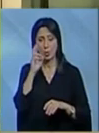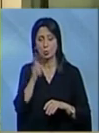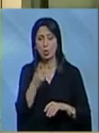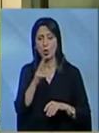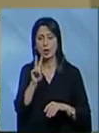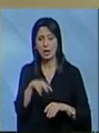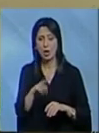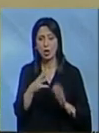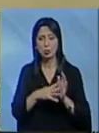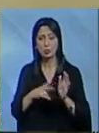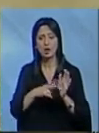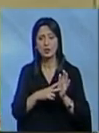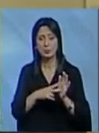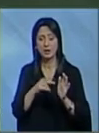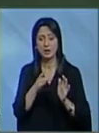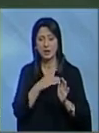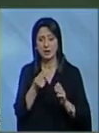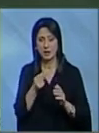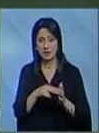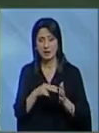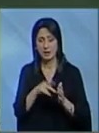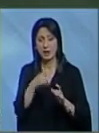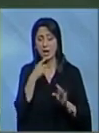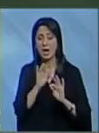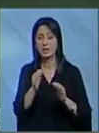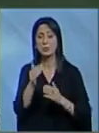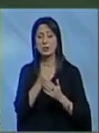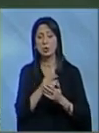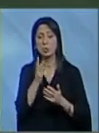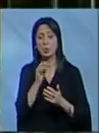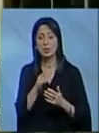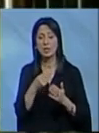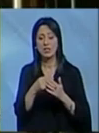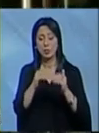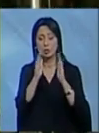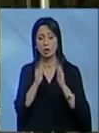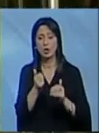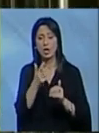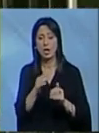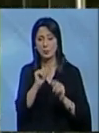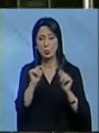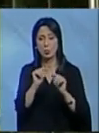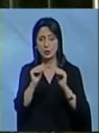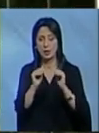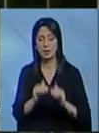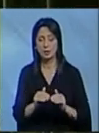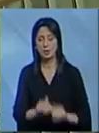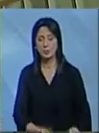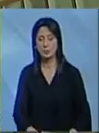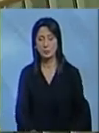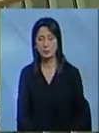დოლარი 2.97 თეთრი ღირსი, თუმცა ეროვნული ბანკის განცხადების შემდეგ კურსმა სავალუტო ჯიხურებში რამდენიმე პუნქტით დაიწია.